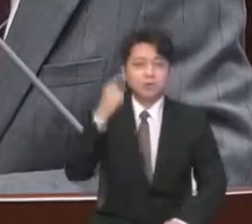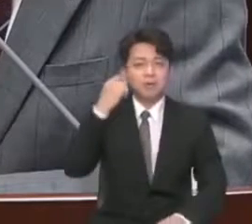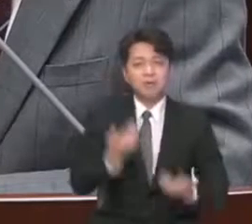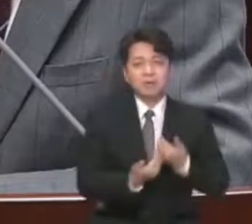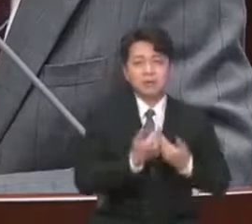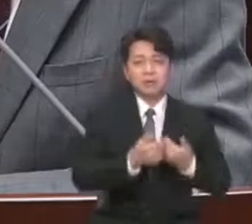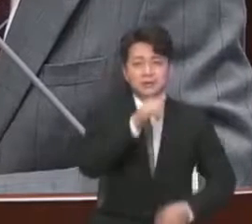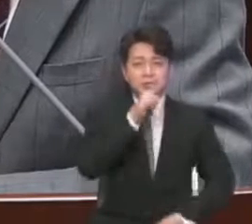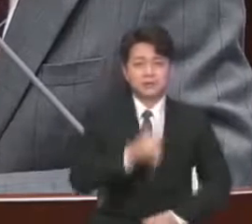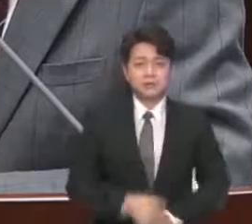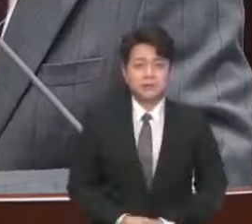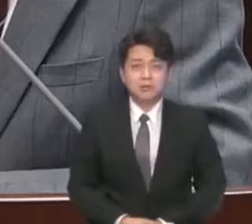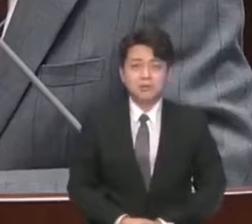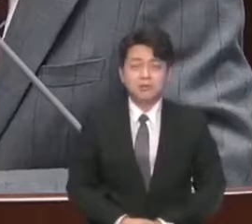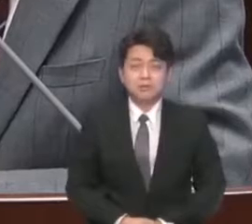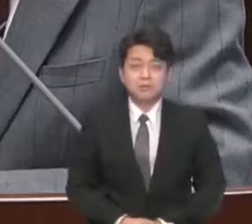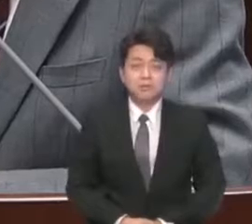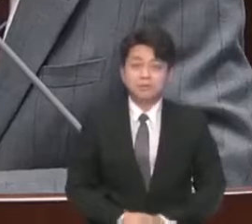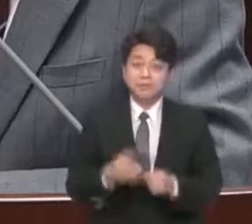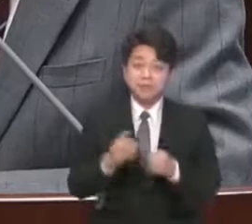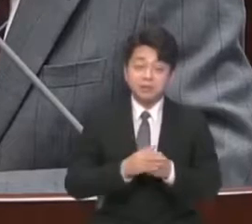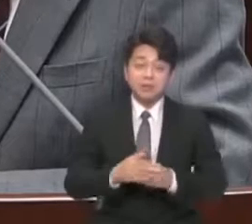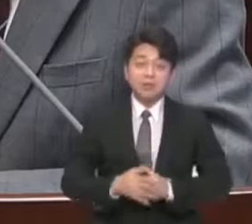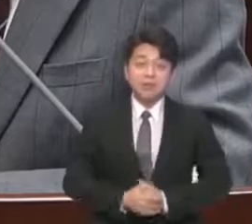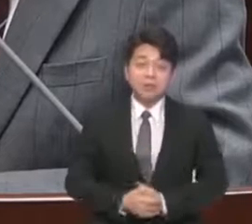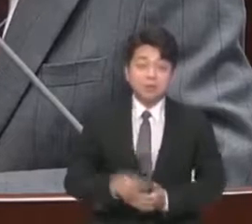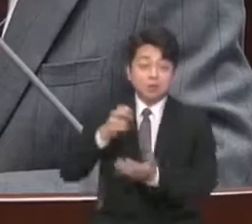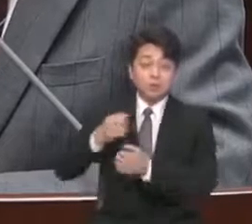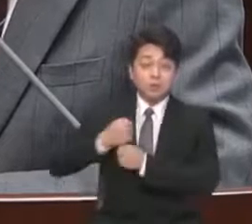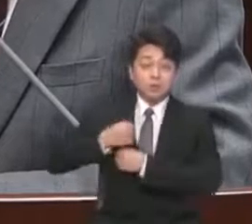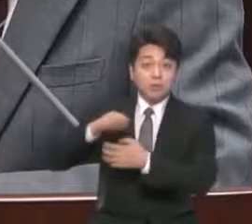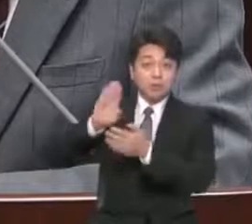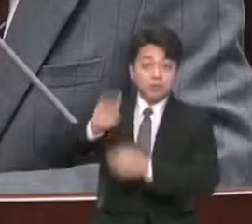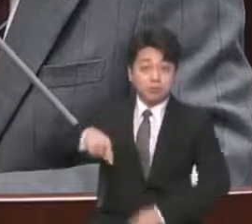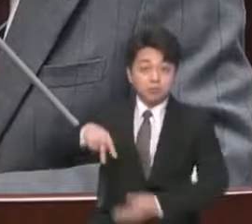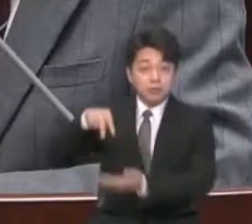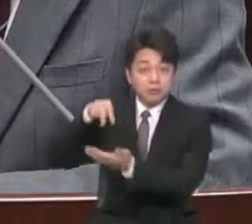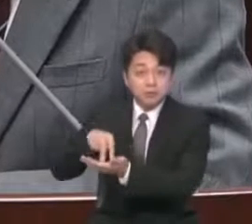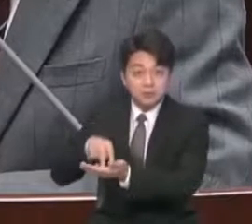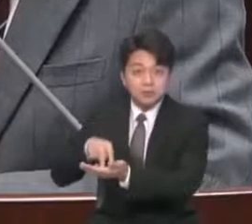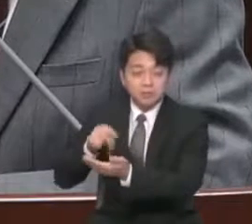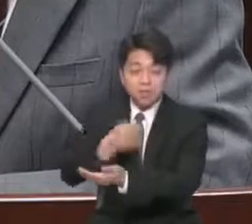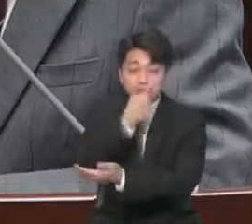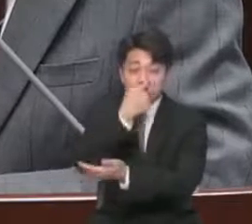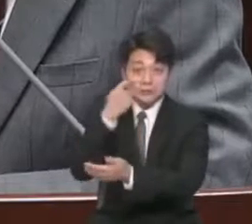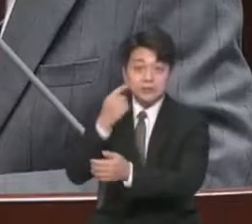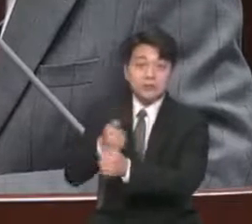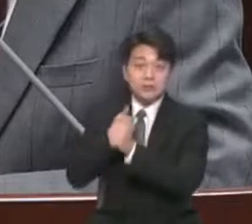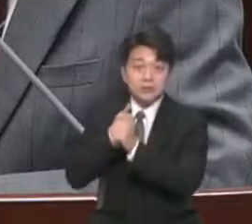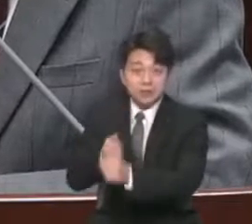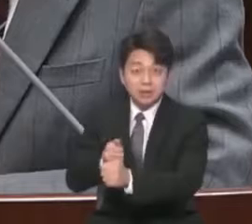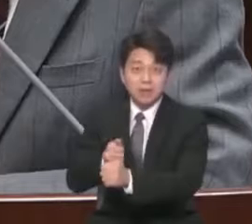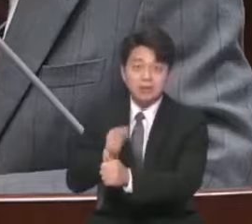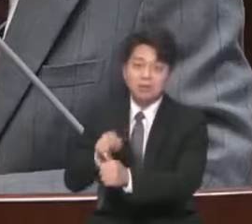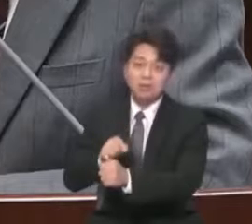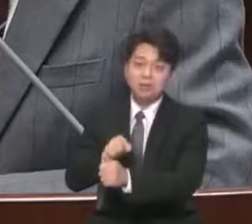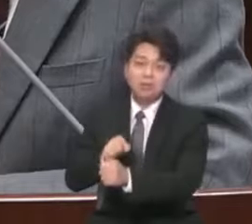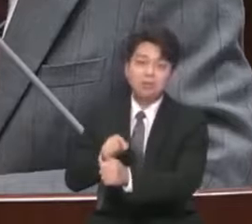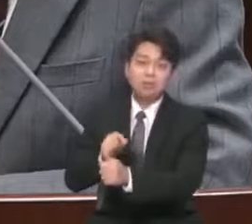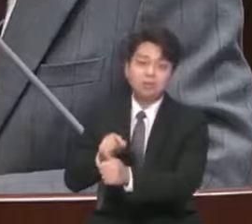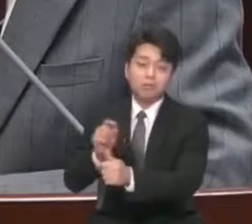냈습니다. 그래서 그런 부분에 대해서는 우리 국방부에서는 있는 사실 팩트 그대로 말씀을 드린 것이지